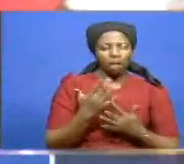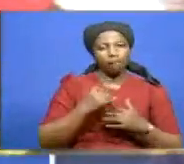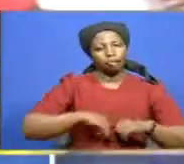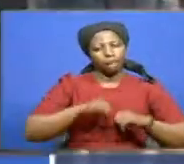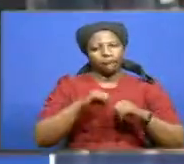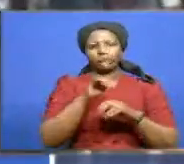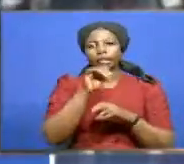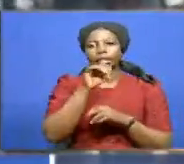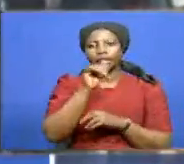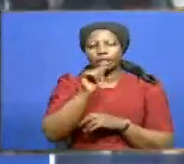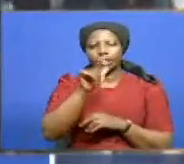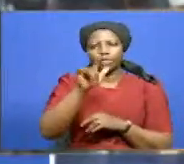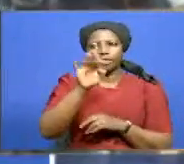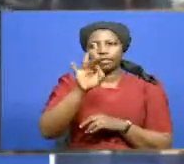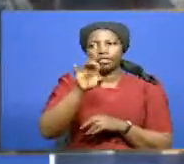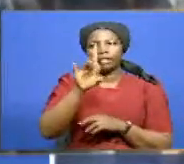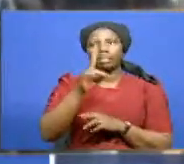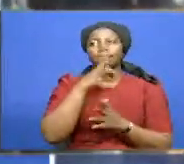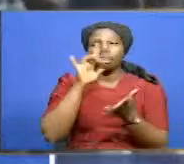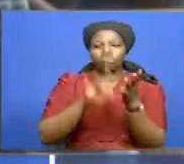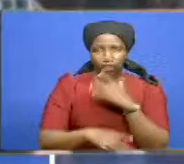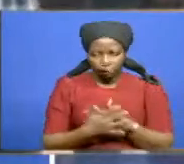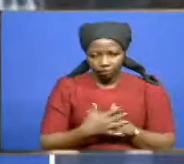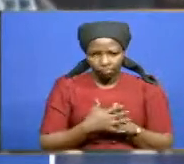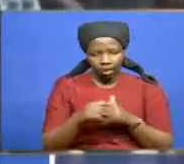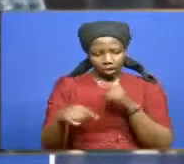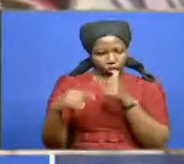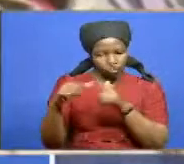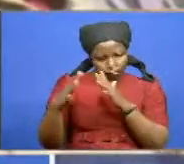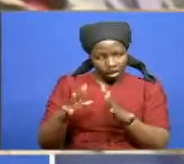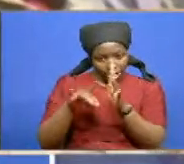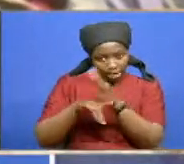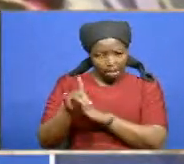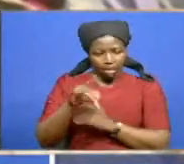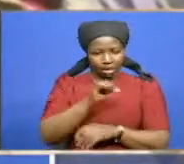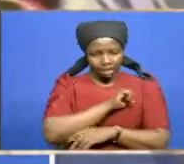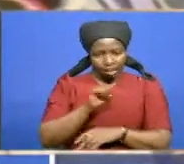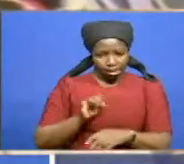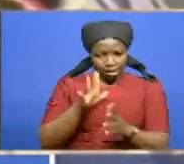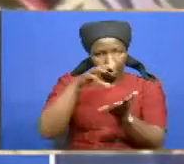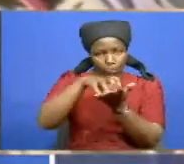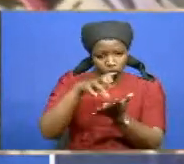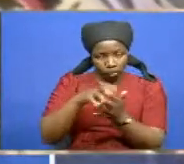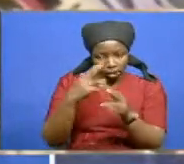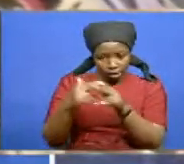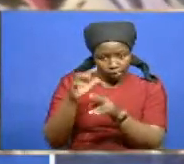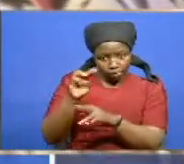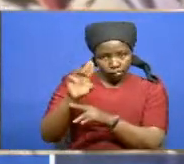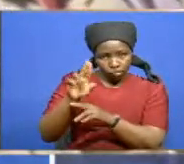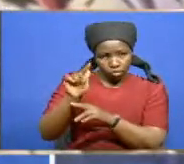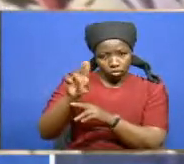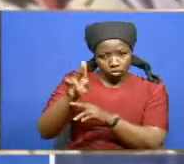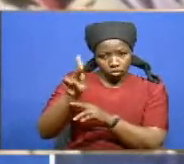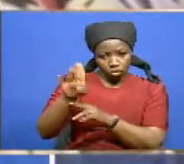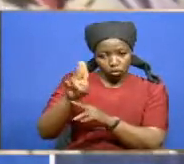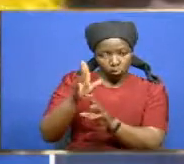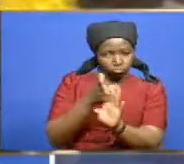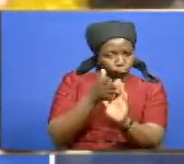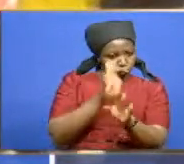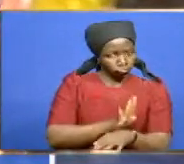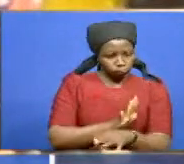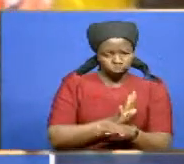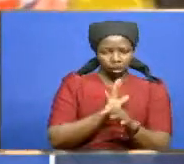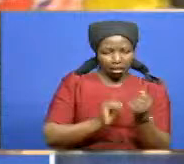hicho kwenye uchaguzi mdogo wa kiti cha useneta wa Machakos Mutua Katuku anajiondoa kwenye kinyang'anyiro hicho na